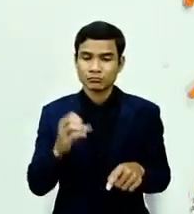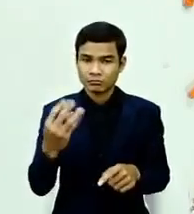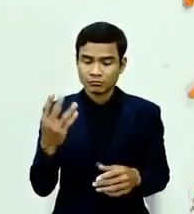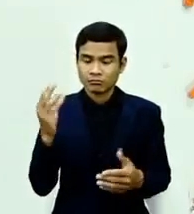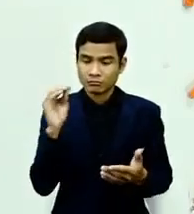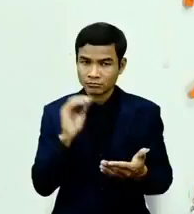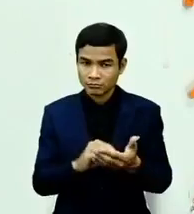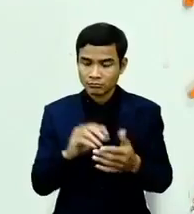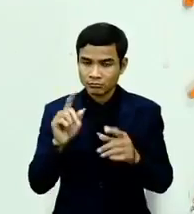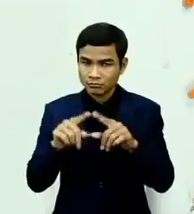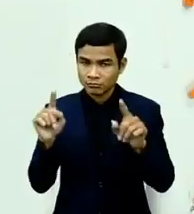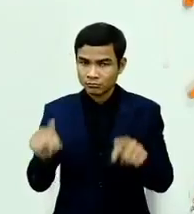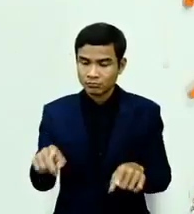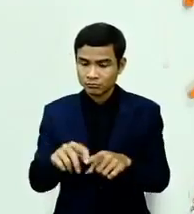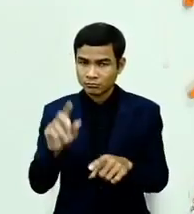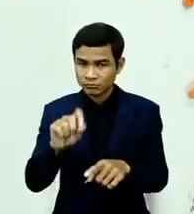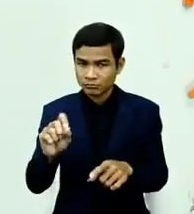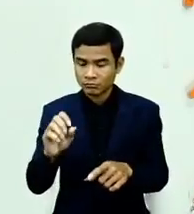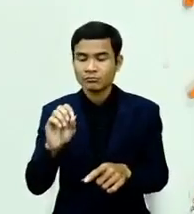គឺលេខ5